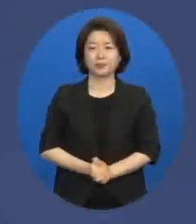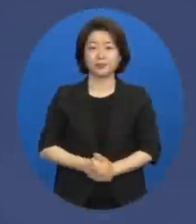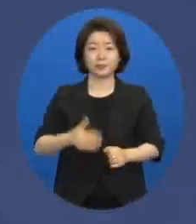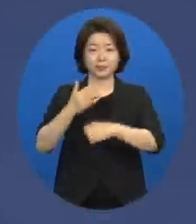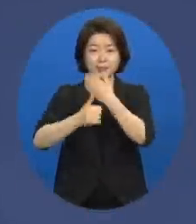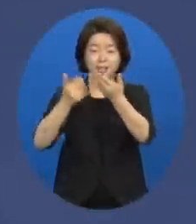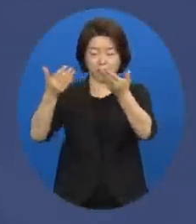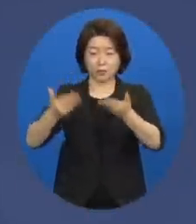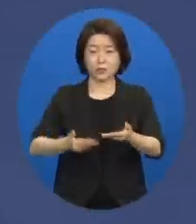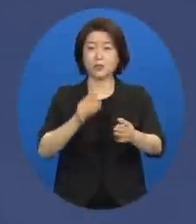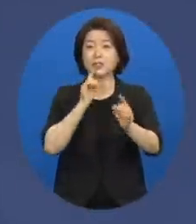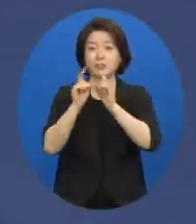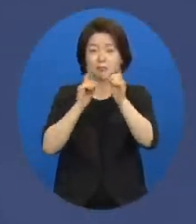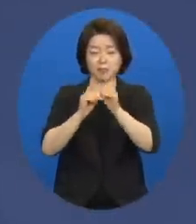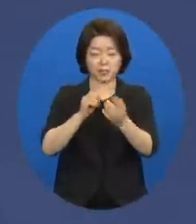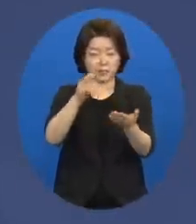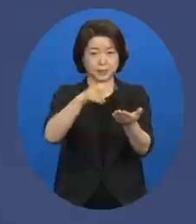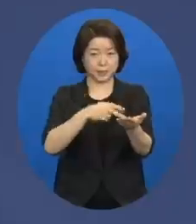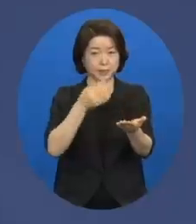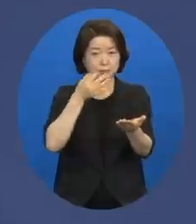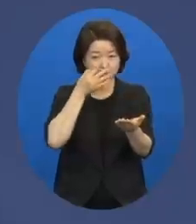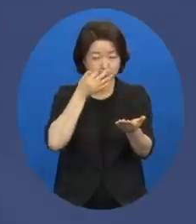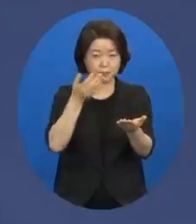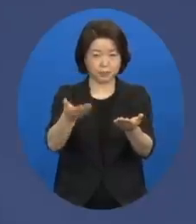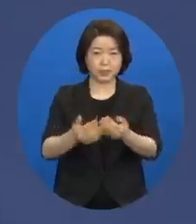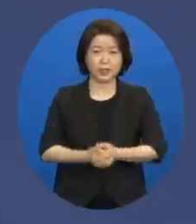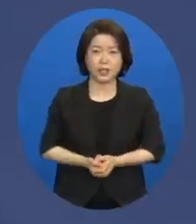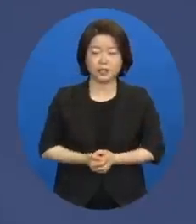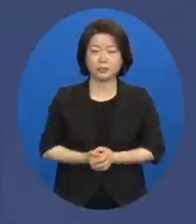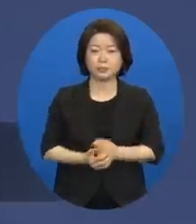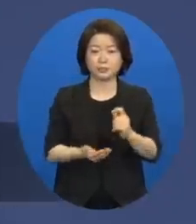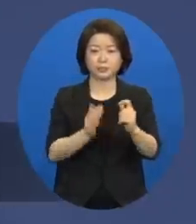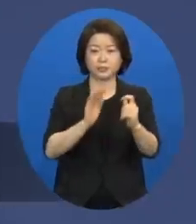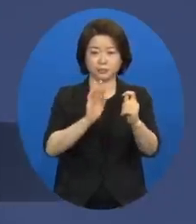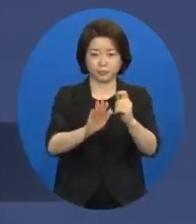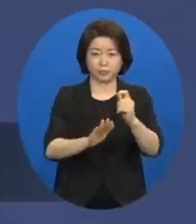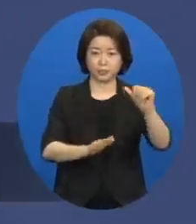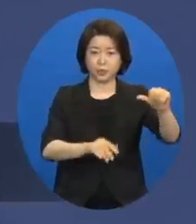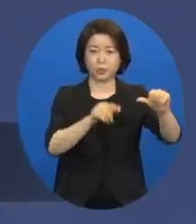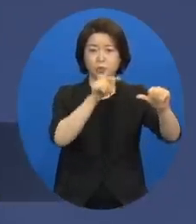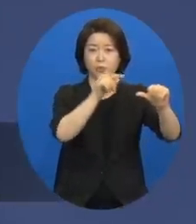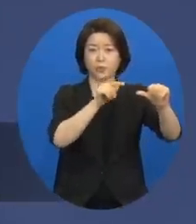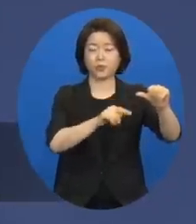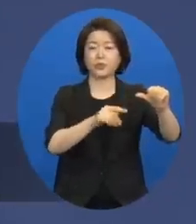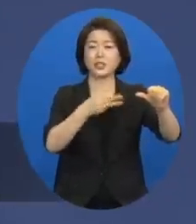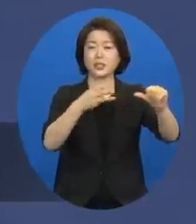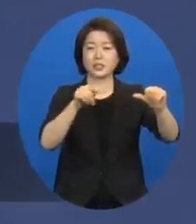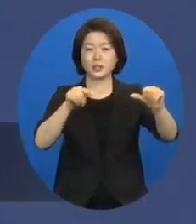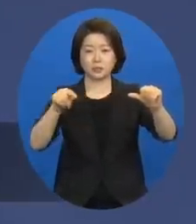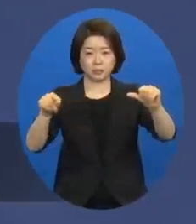네, 하나님의 주시는 말씀 보도록 하겠습니다. 고린도 후서 5장